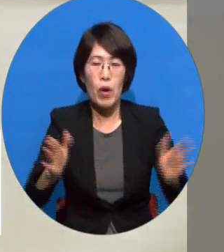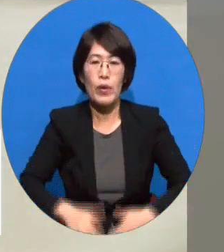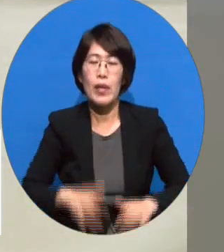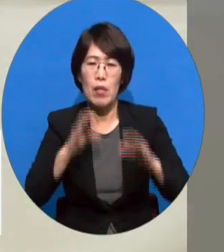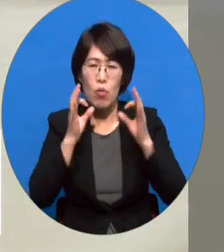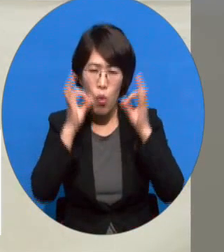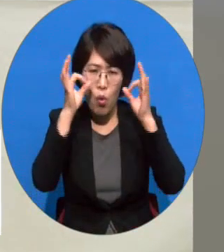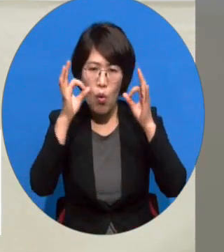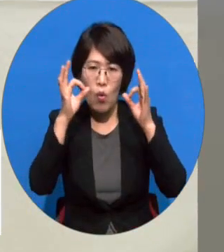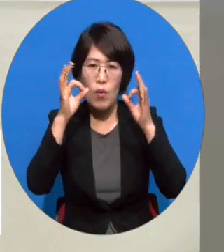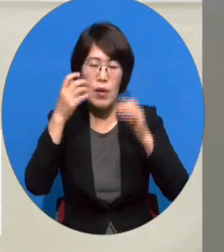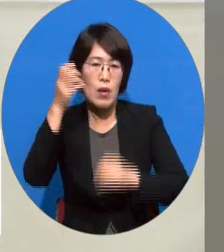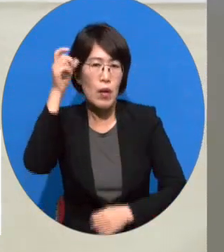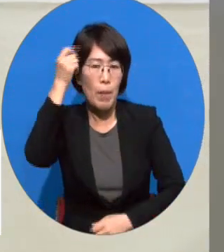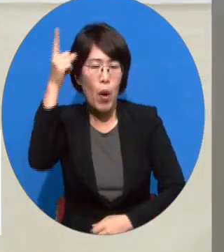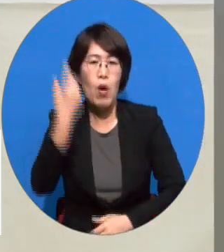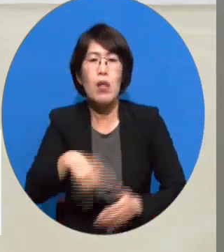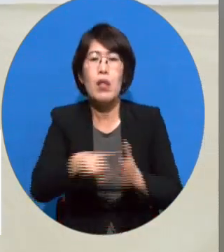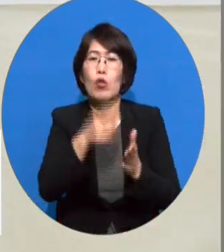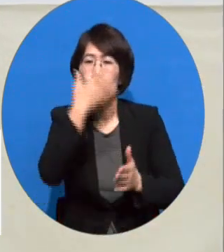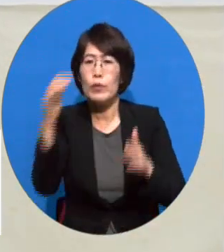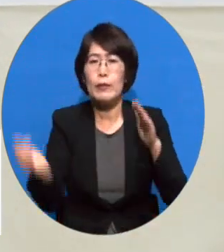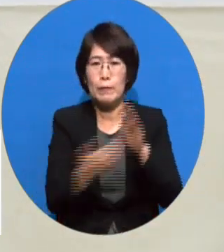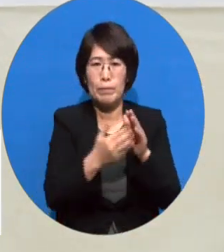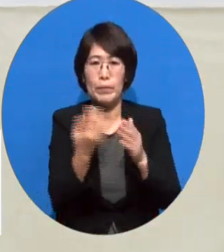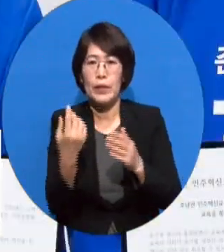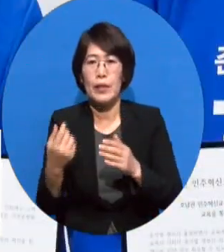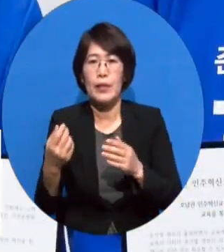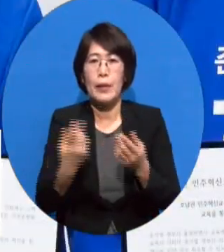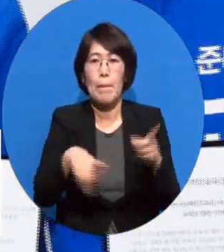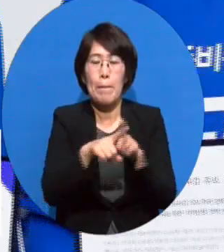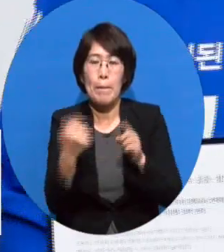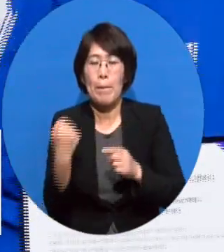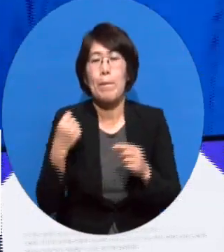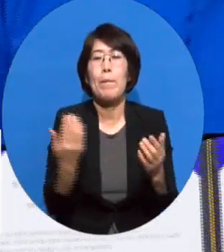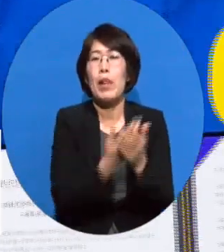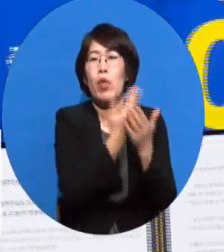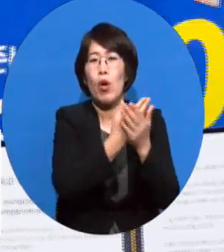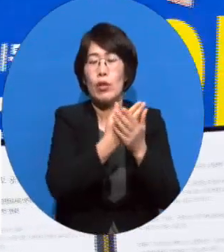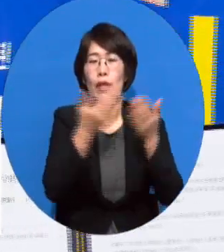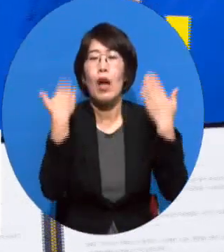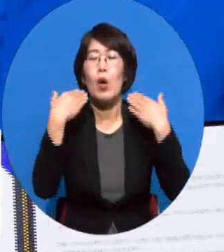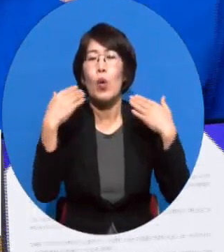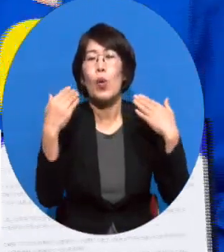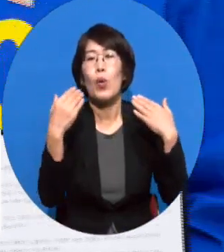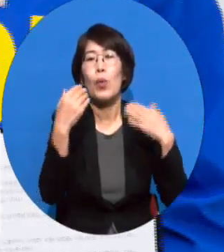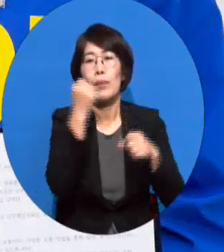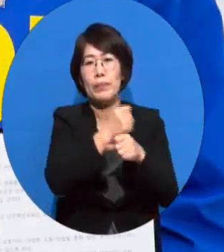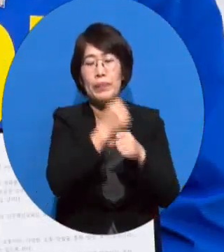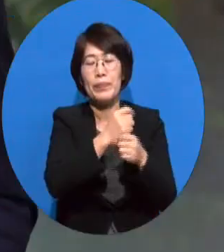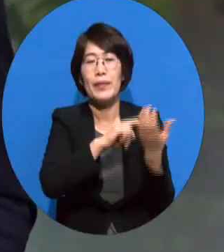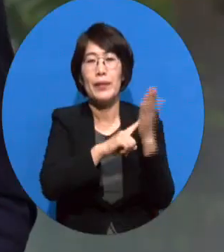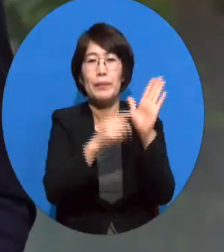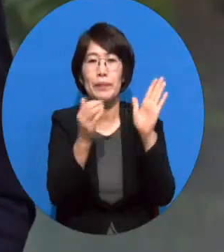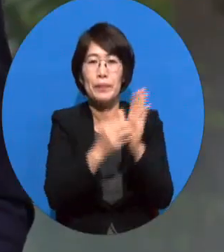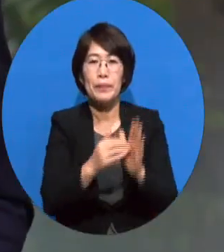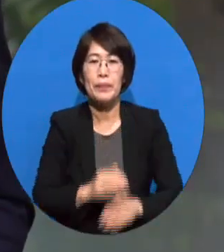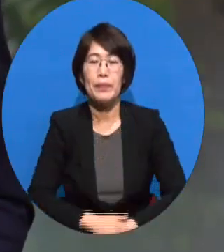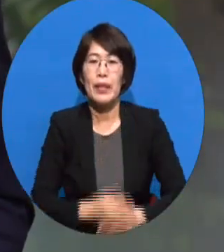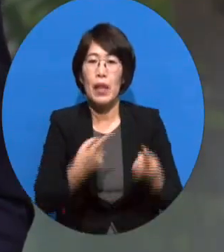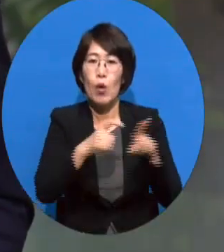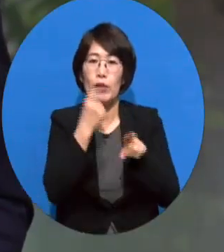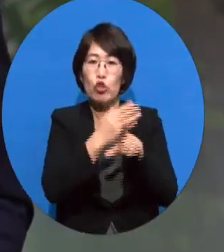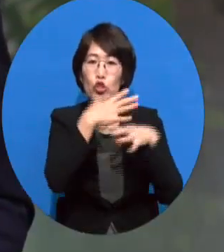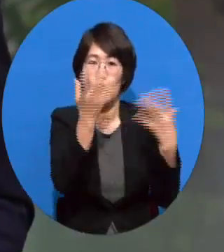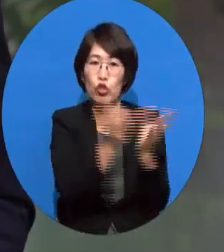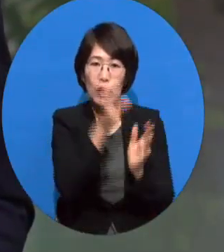노력과 재능으로 꿈을 이루는 교육, 상생과 협력으로 교육적 가치를 실현하는 학교를 만들겠다고 밝혔습니다.